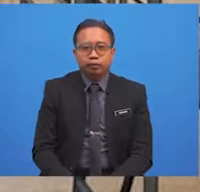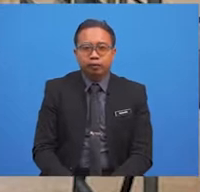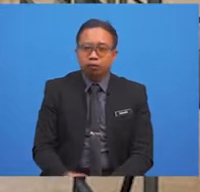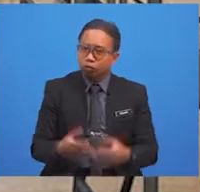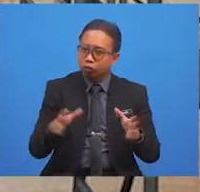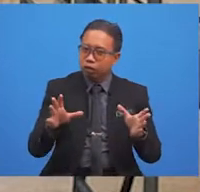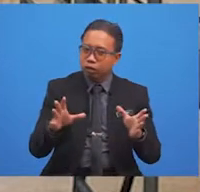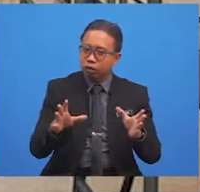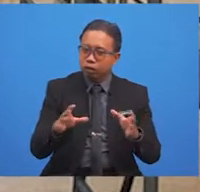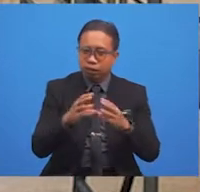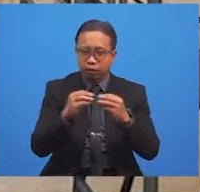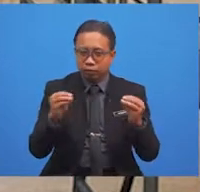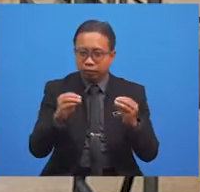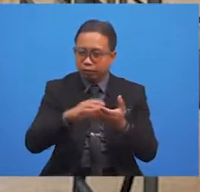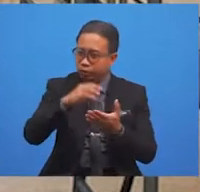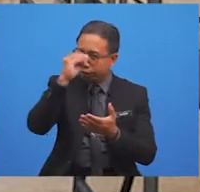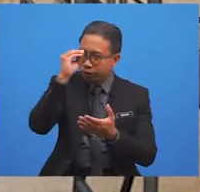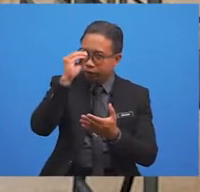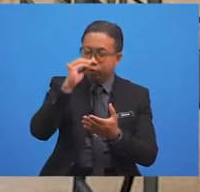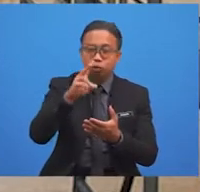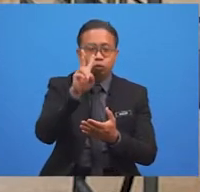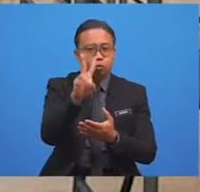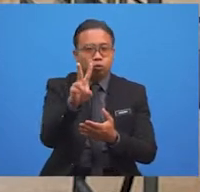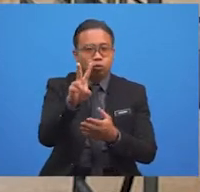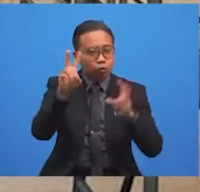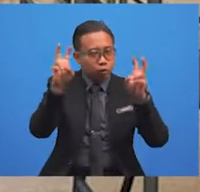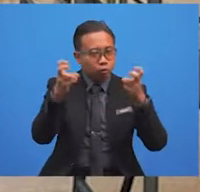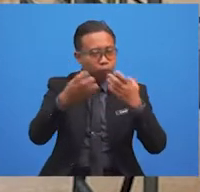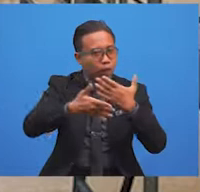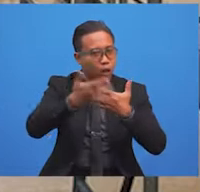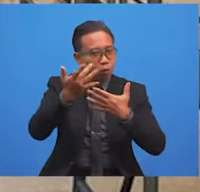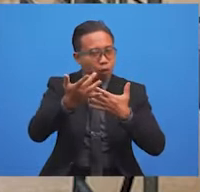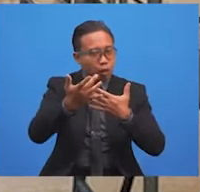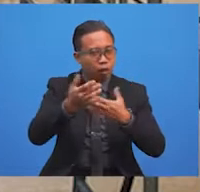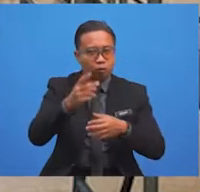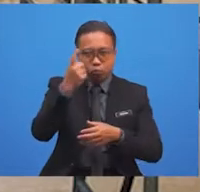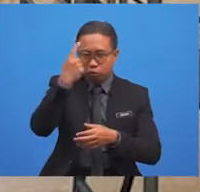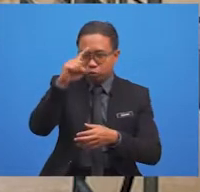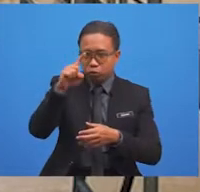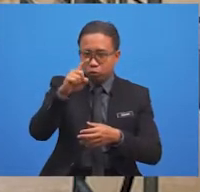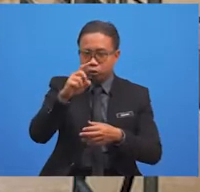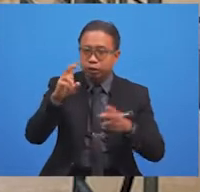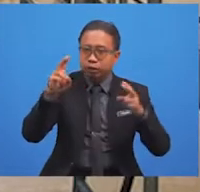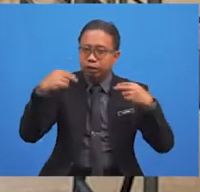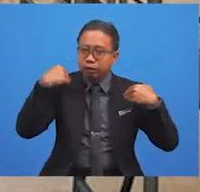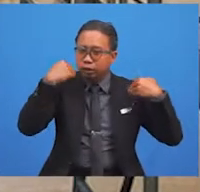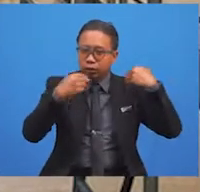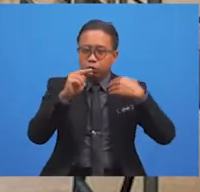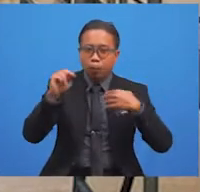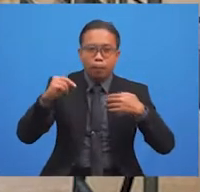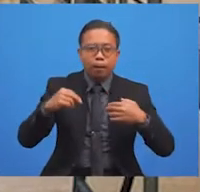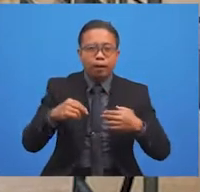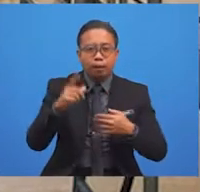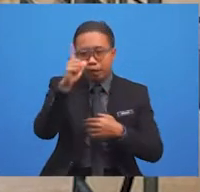Alhamdulillah, kita telah pun selesai mempelajari dua subtopik awal untuk tajuk hidupan liar di